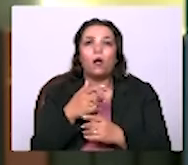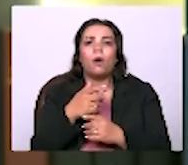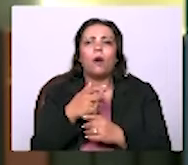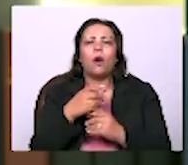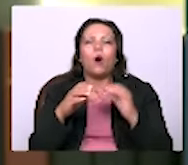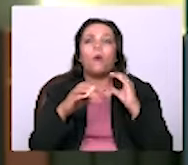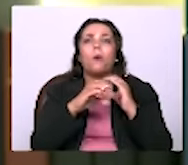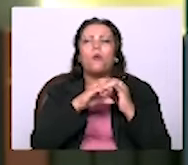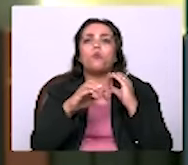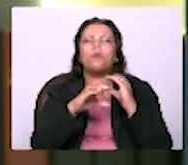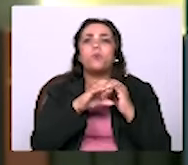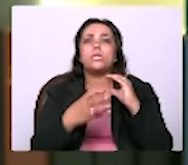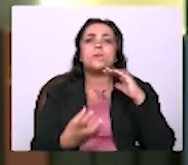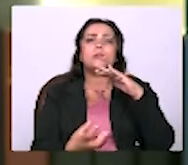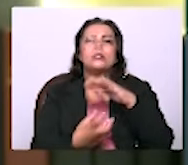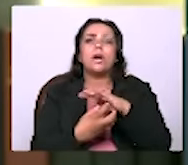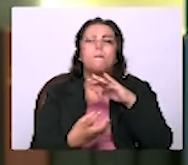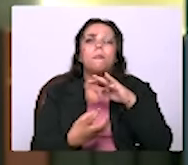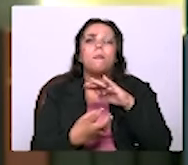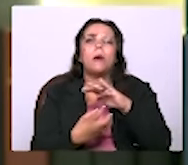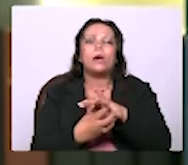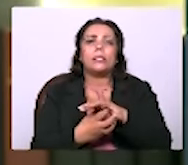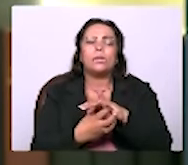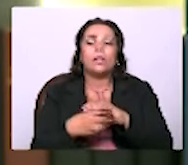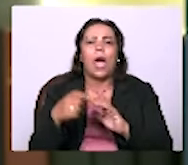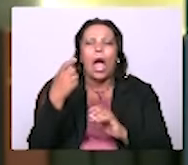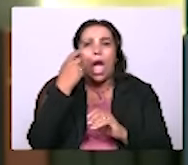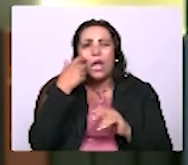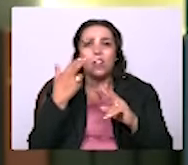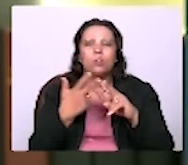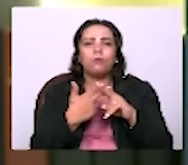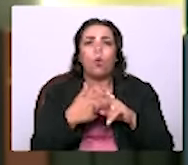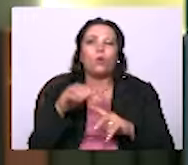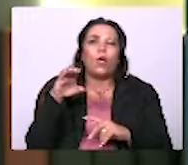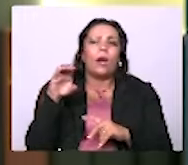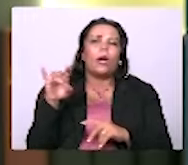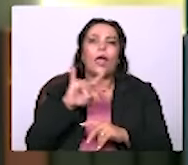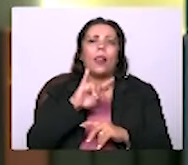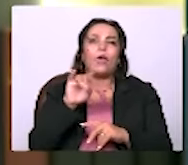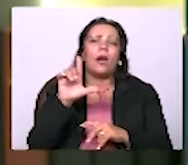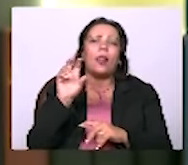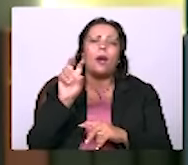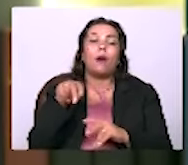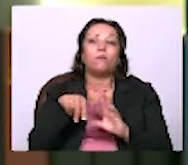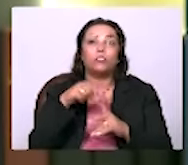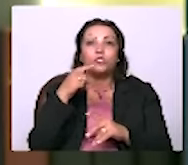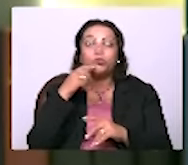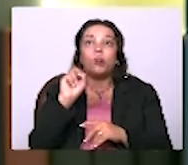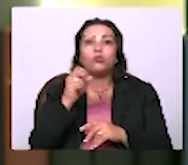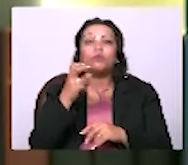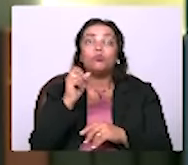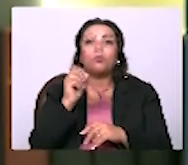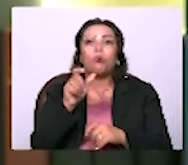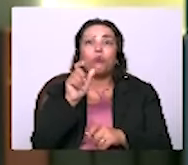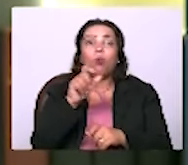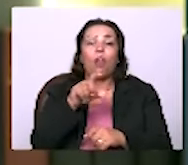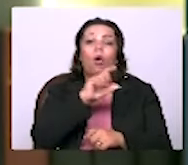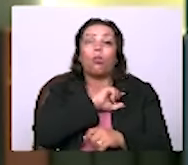اتوبيس جامعه الجلاله اسفر عن وقوع 12 طالبا